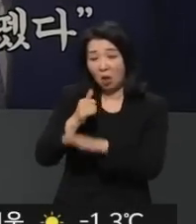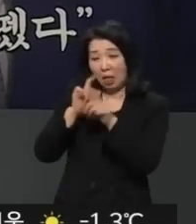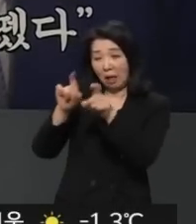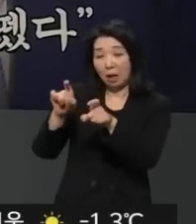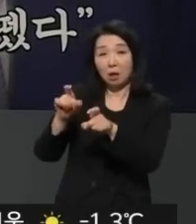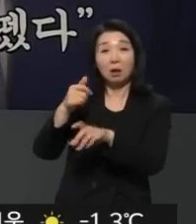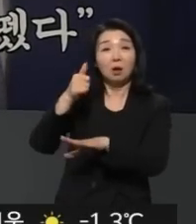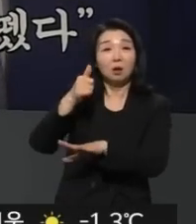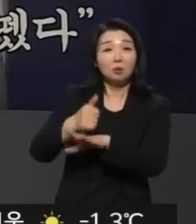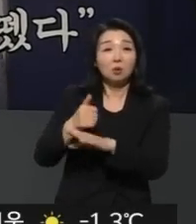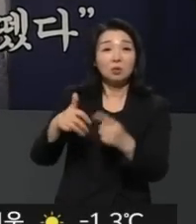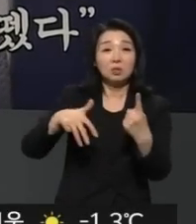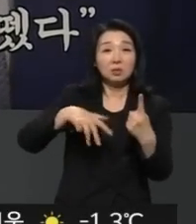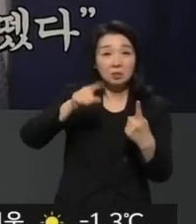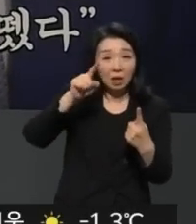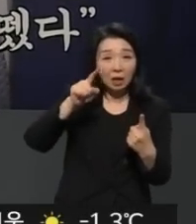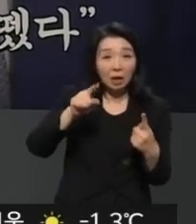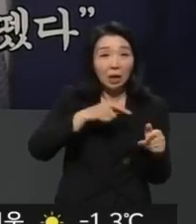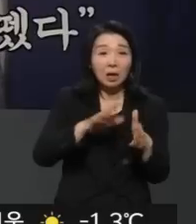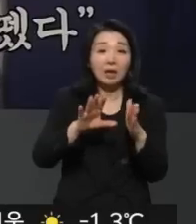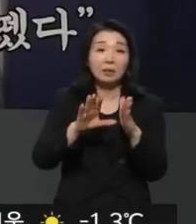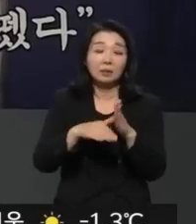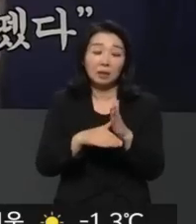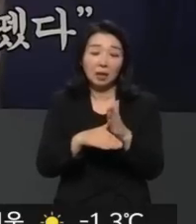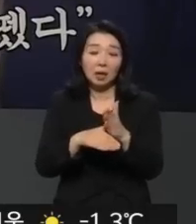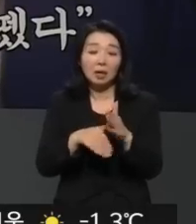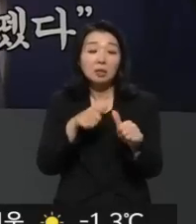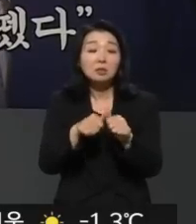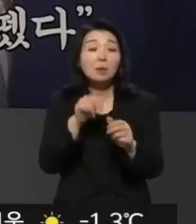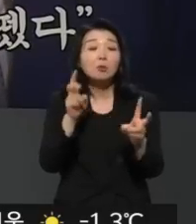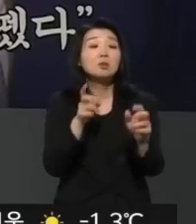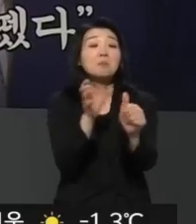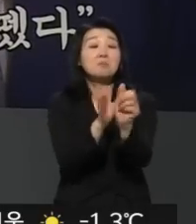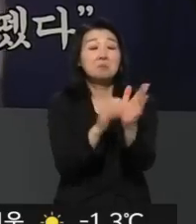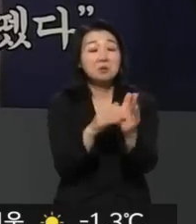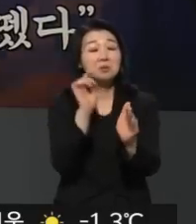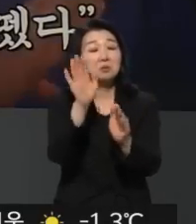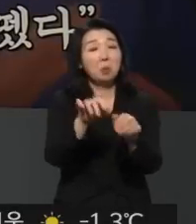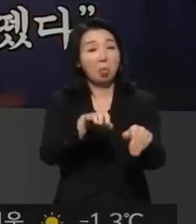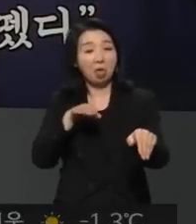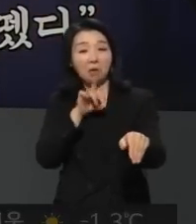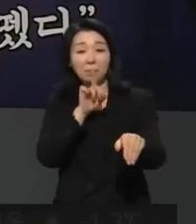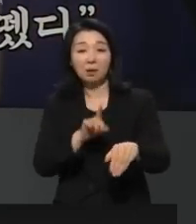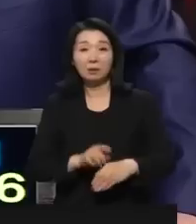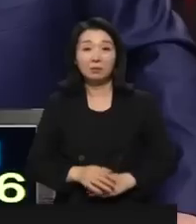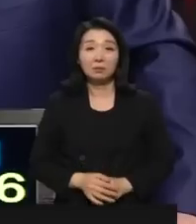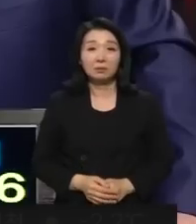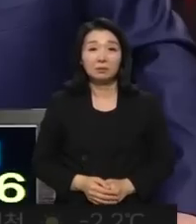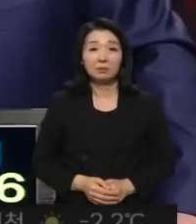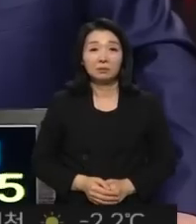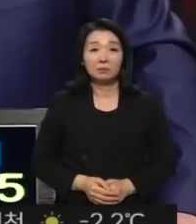작전 시기 때 거래를 자문사에 일임했을 뿐 그 뒤로는 손을 뗐다고 했기 때문입니다.